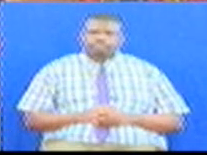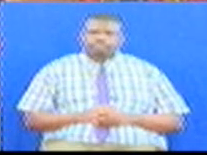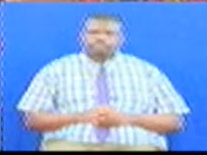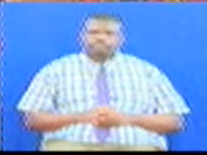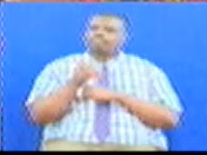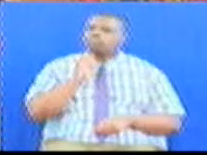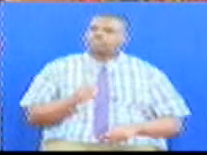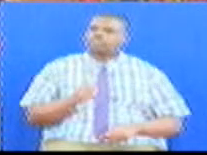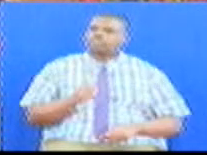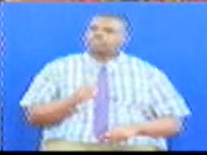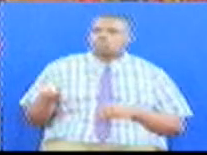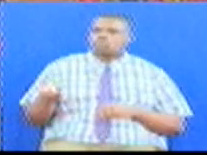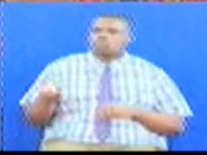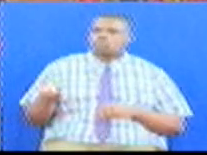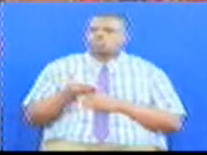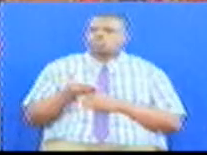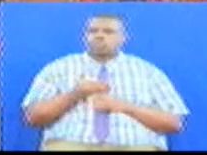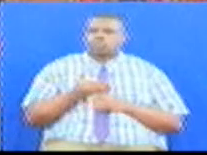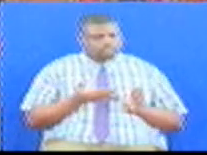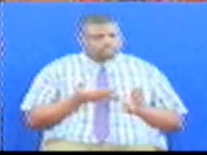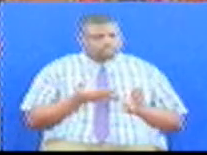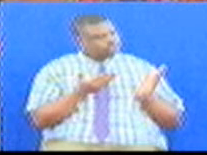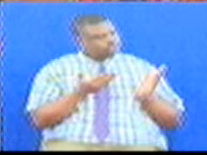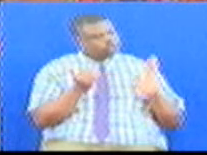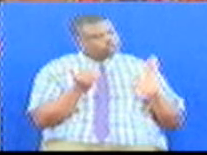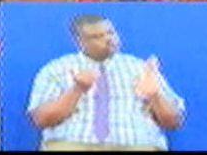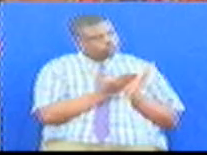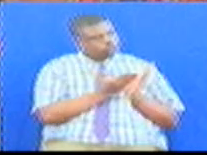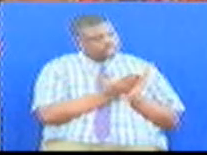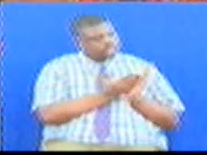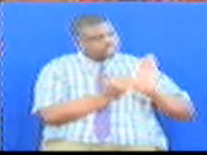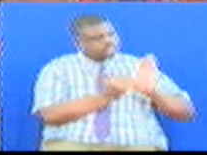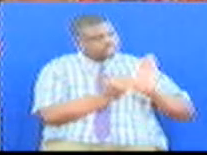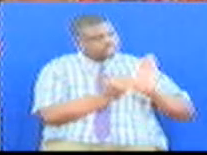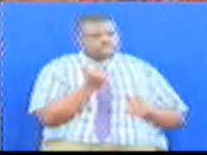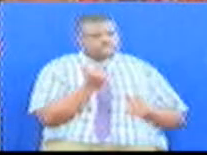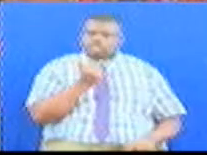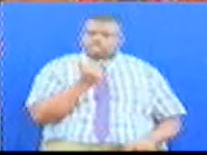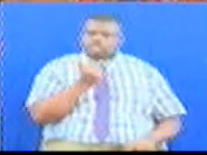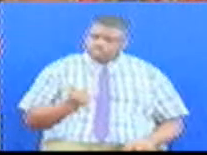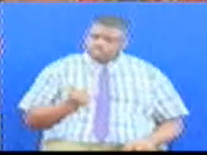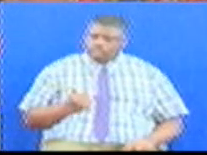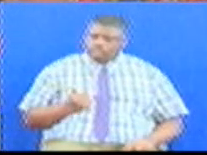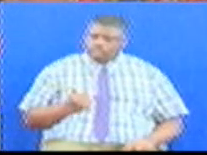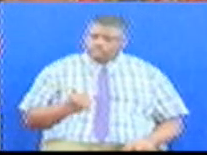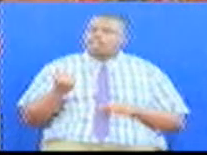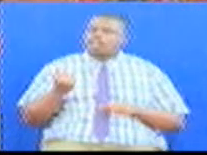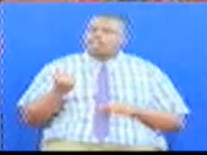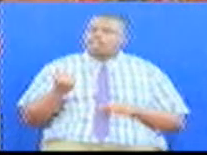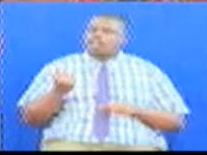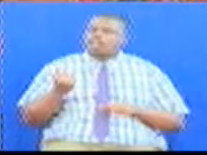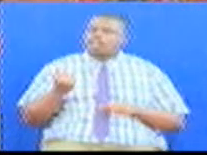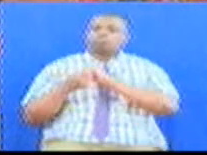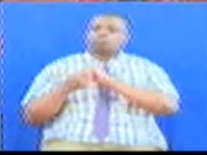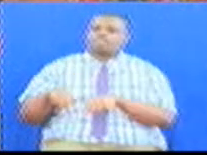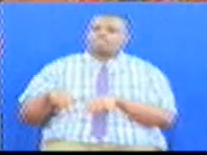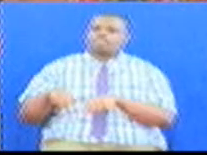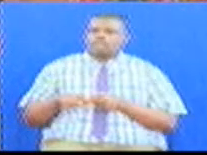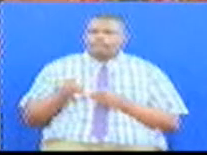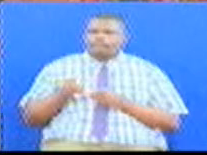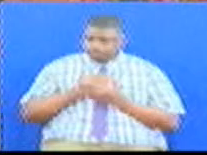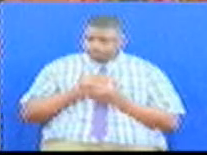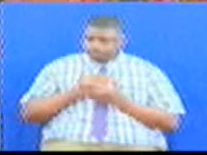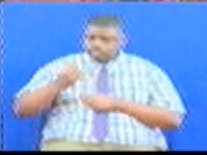swala zima la Law School of Tanzania Act, na yenyewe inafanywa marekebisho hapa, na tumeona kabisa kwamba kuna baadhi